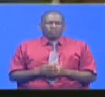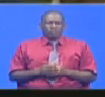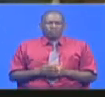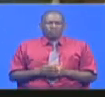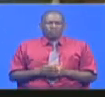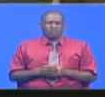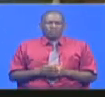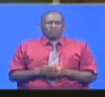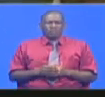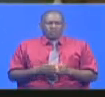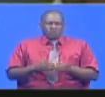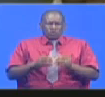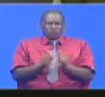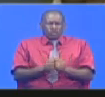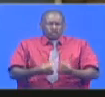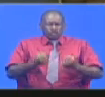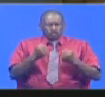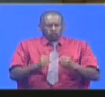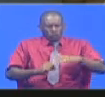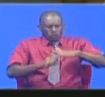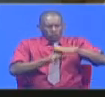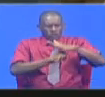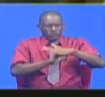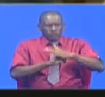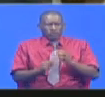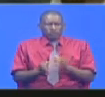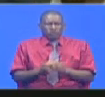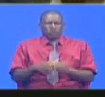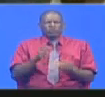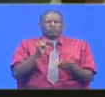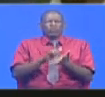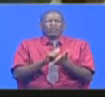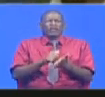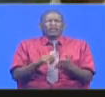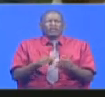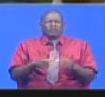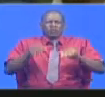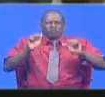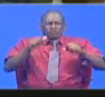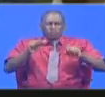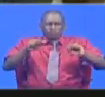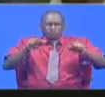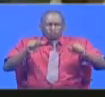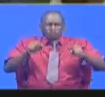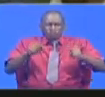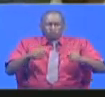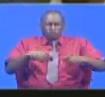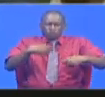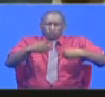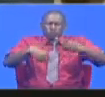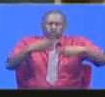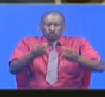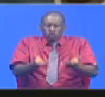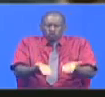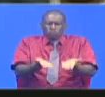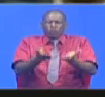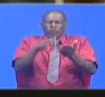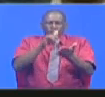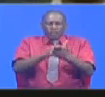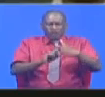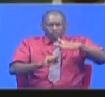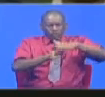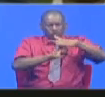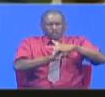inspired by this firm foundation so that we can build on that foundation